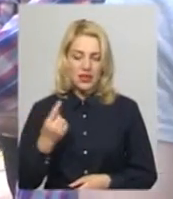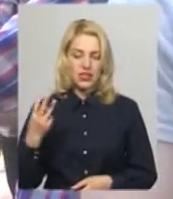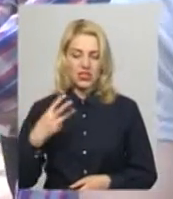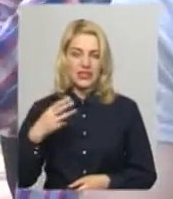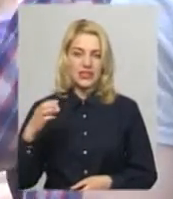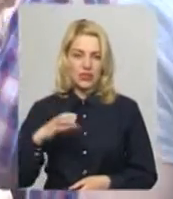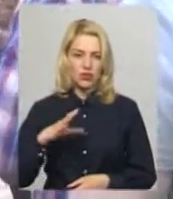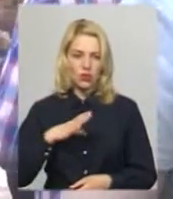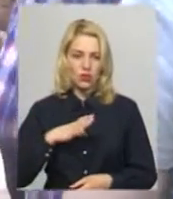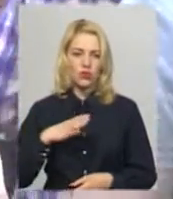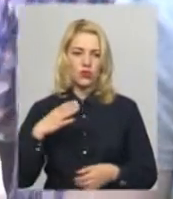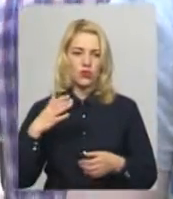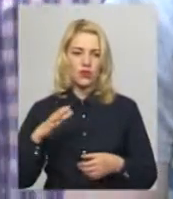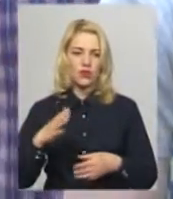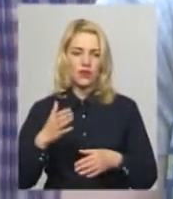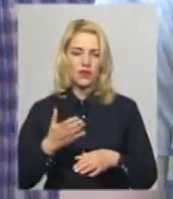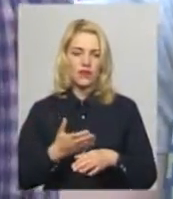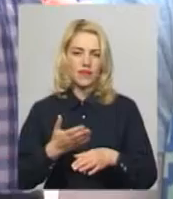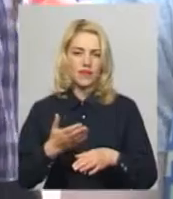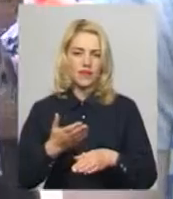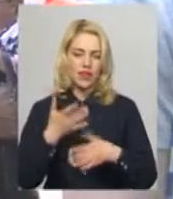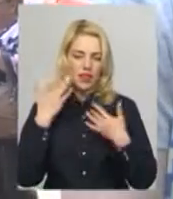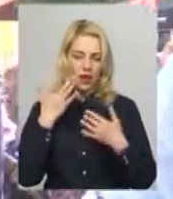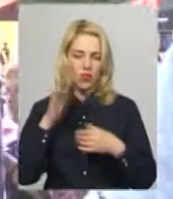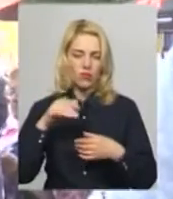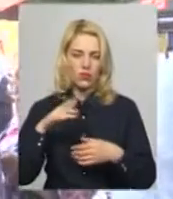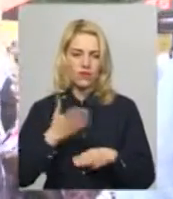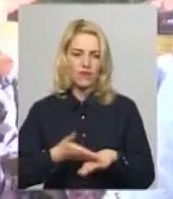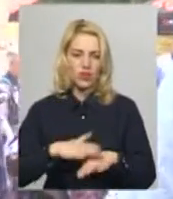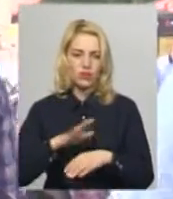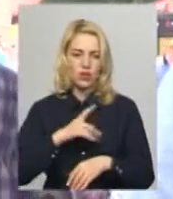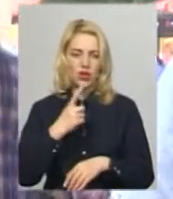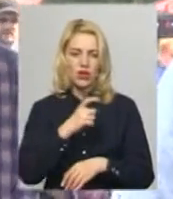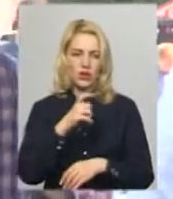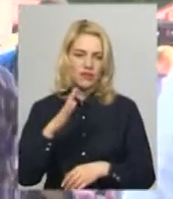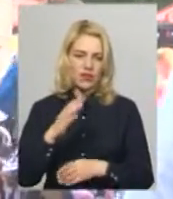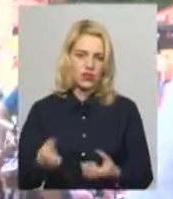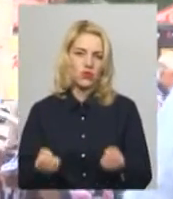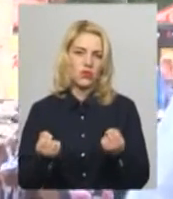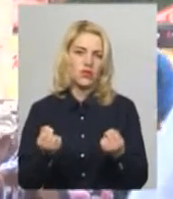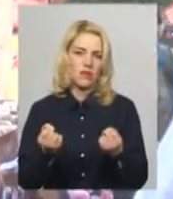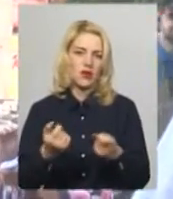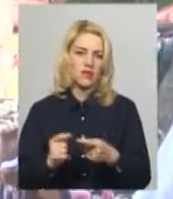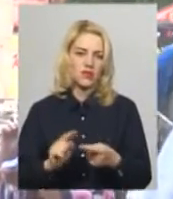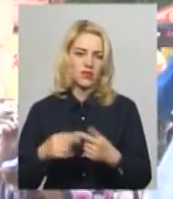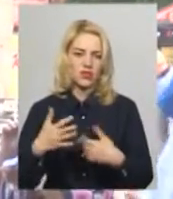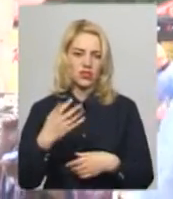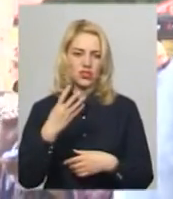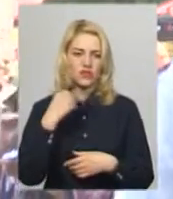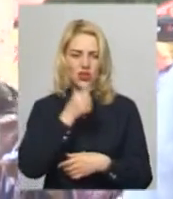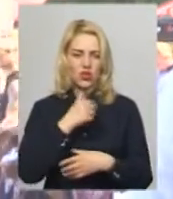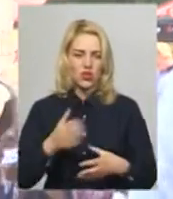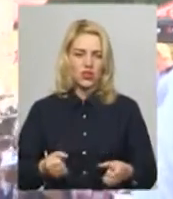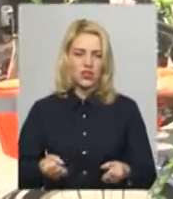а вже далі м'язи забилися і вже тяжко було дуже тримати. Більше хвилини витримав. Я вже 4-й рік підряд виграю